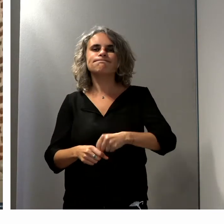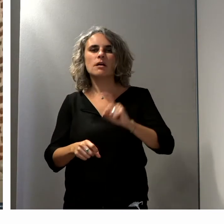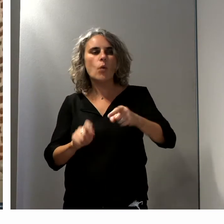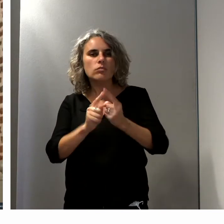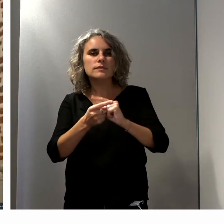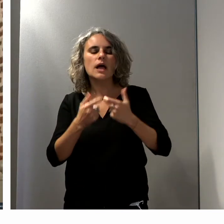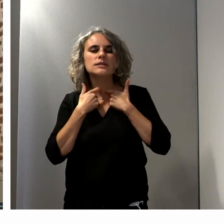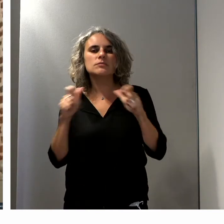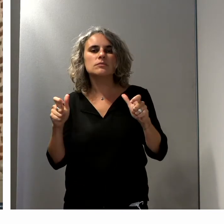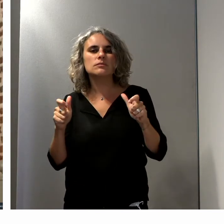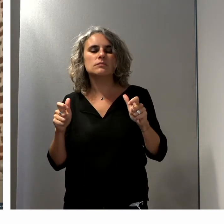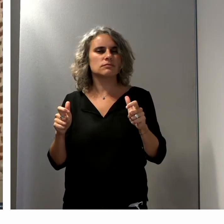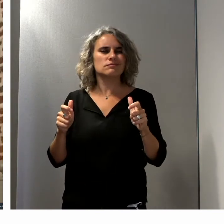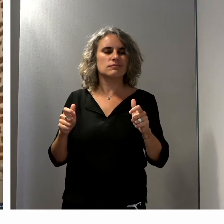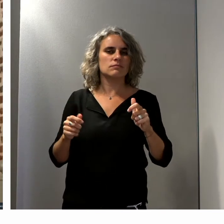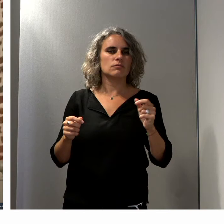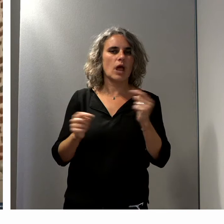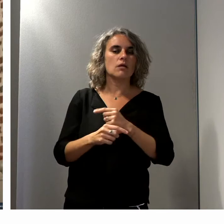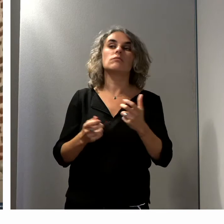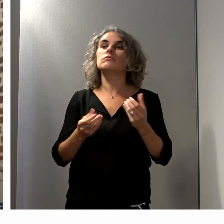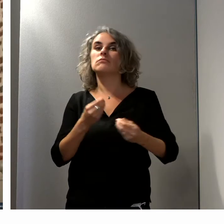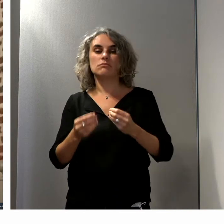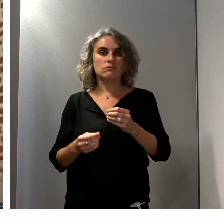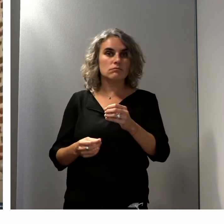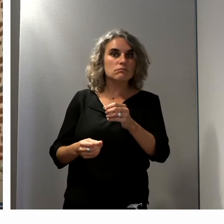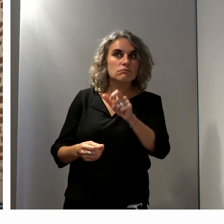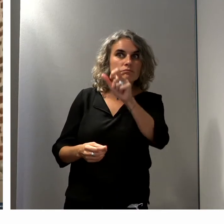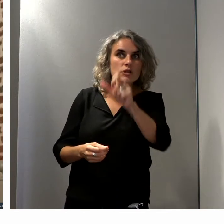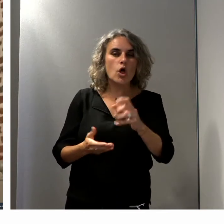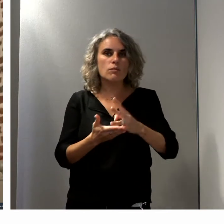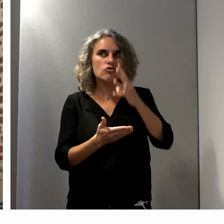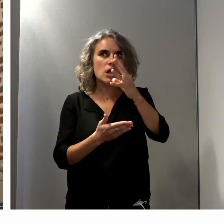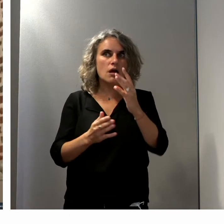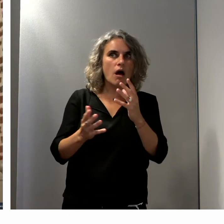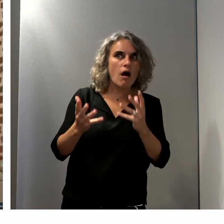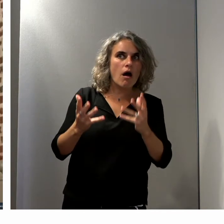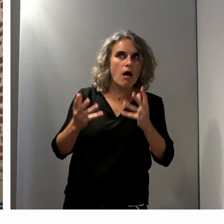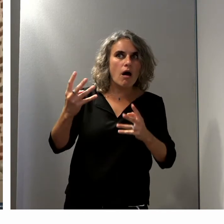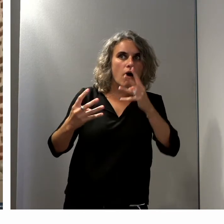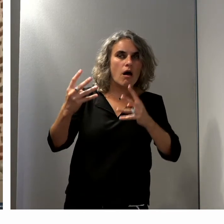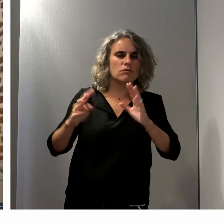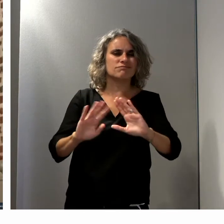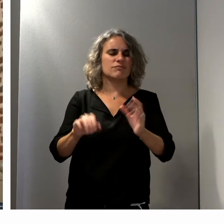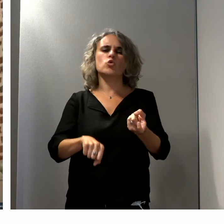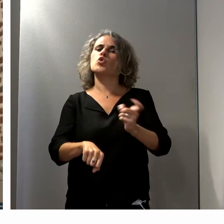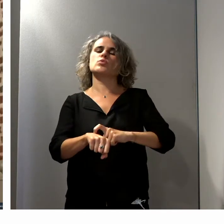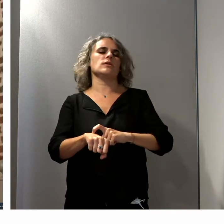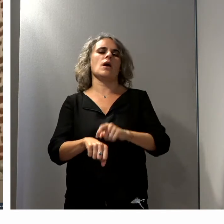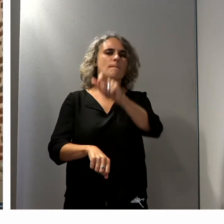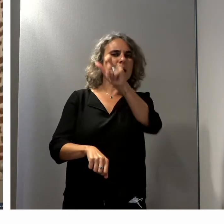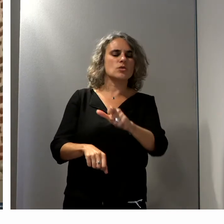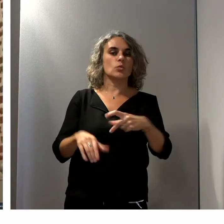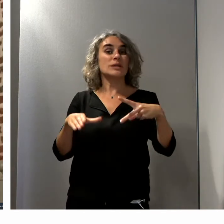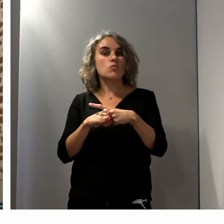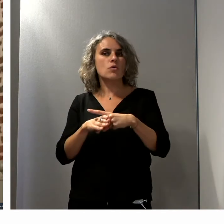en se disant, quand le projet va rencontrer la personne, au moins ça va améliorer le truc. C'est plutôt de dire non, on met la personne au tout début et en fait, elle va nous